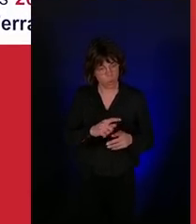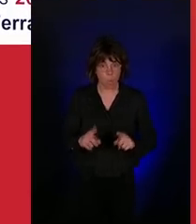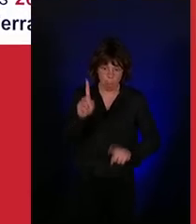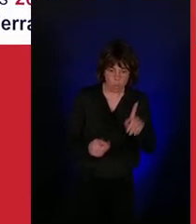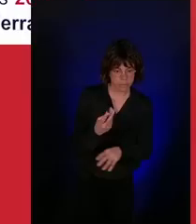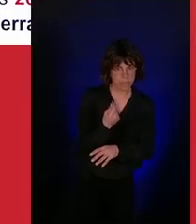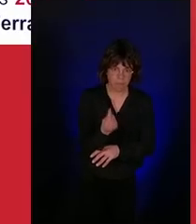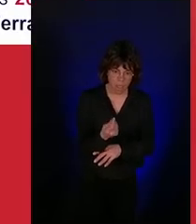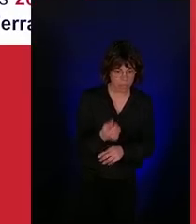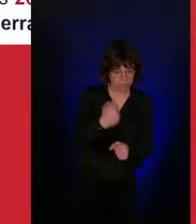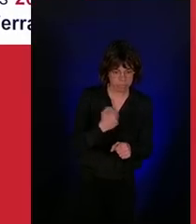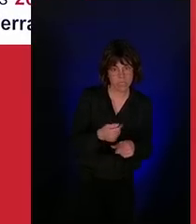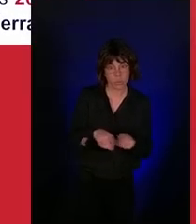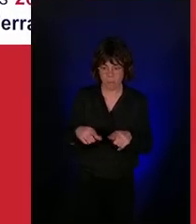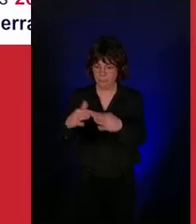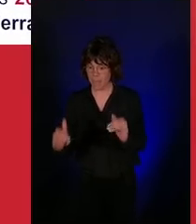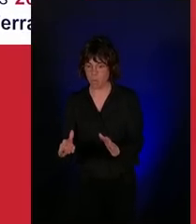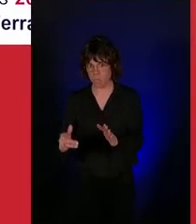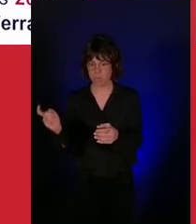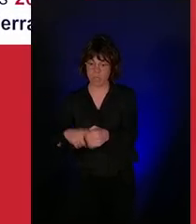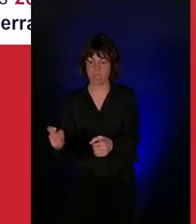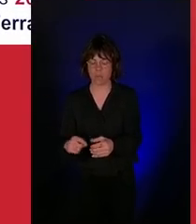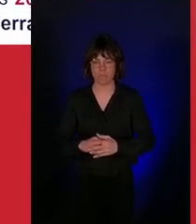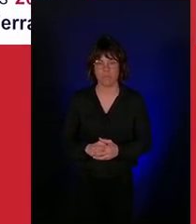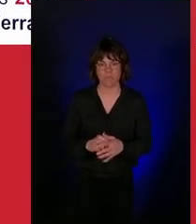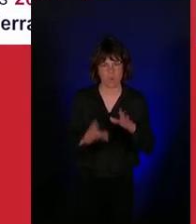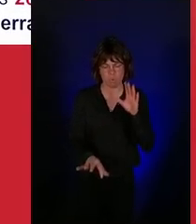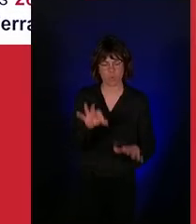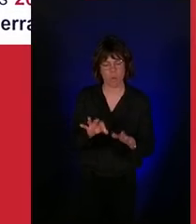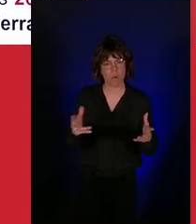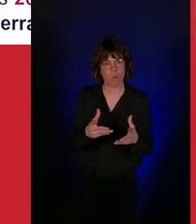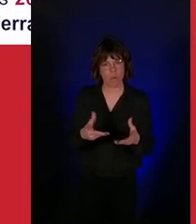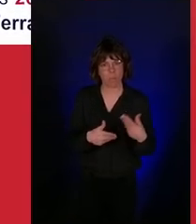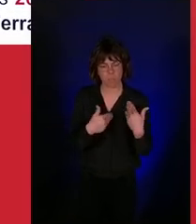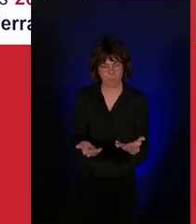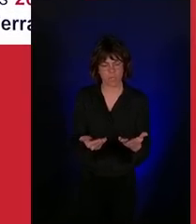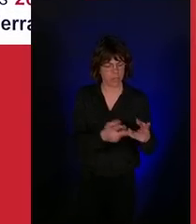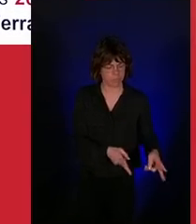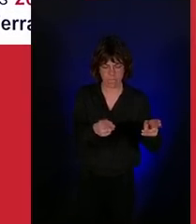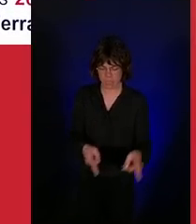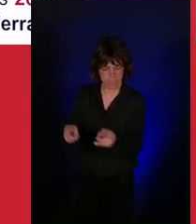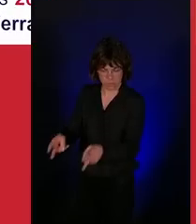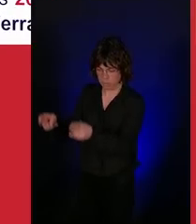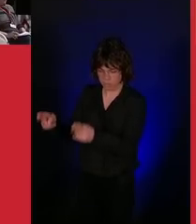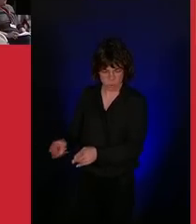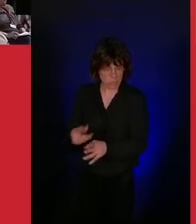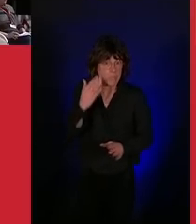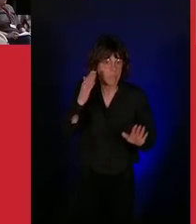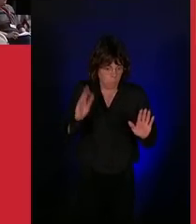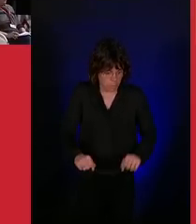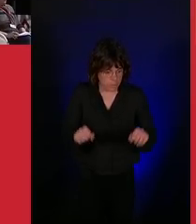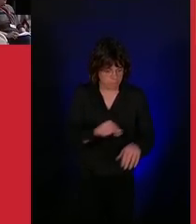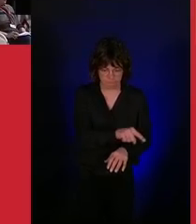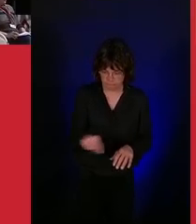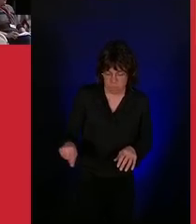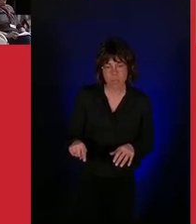travail et maisons de syndicats. Nous avons fait le choix d'intégrer dans les différentes parties et items, chaque fois qu'il était possible,